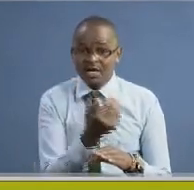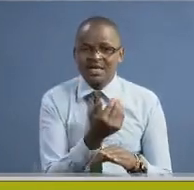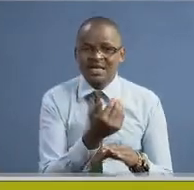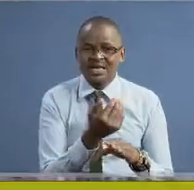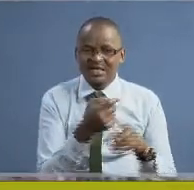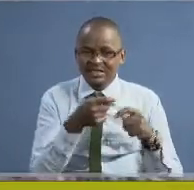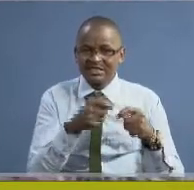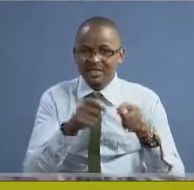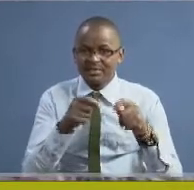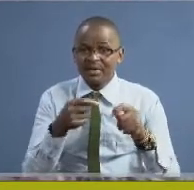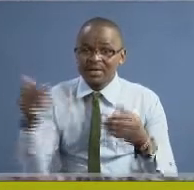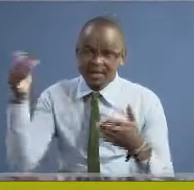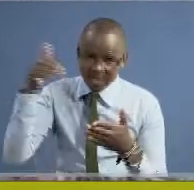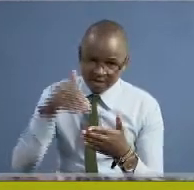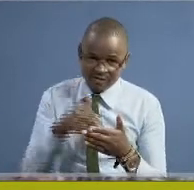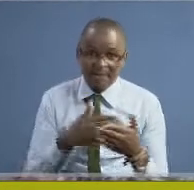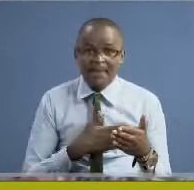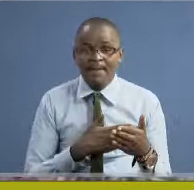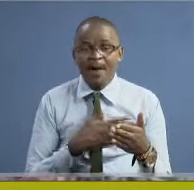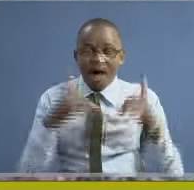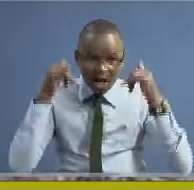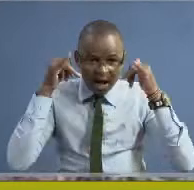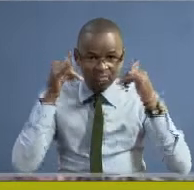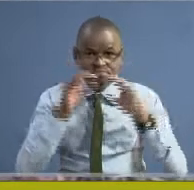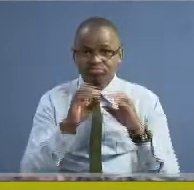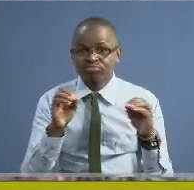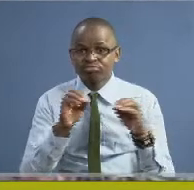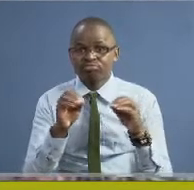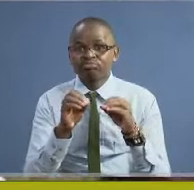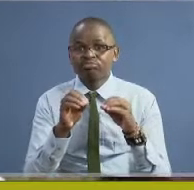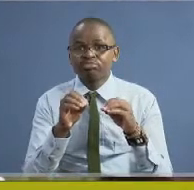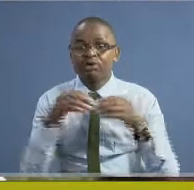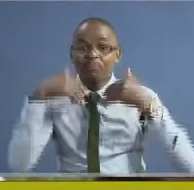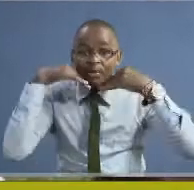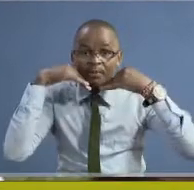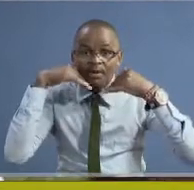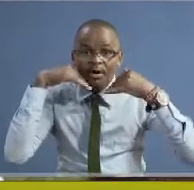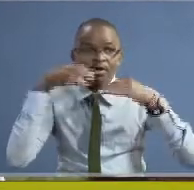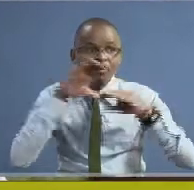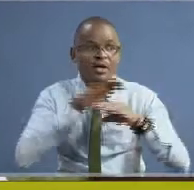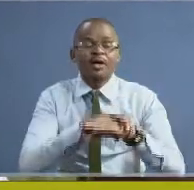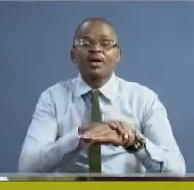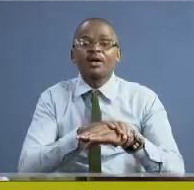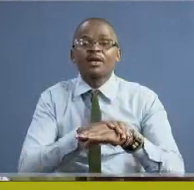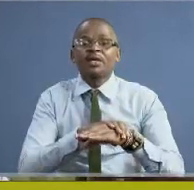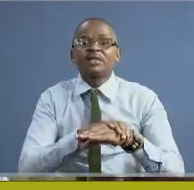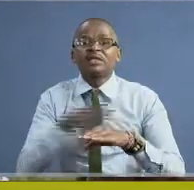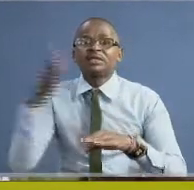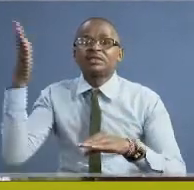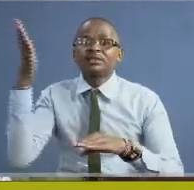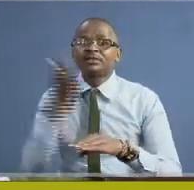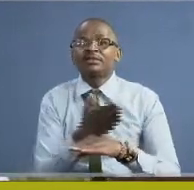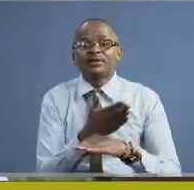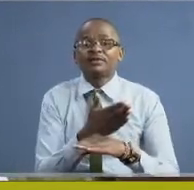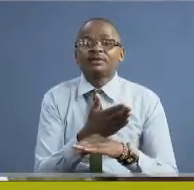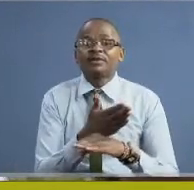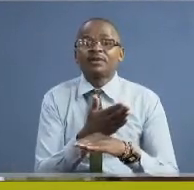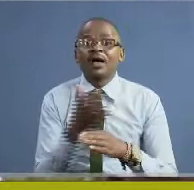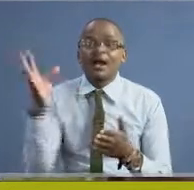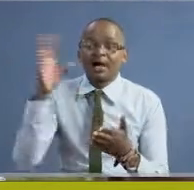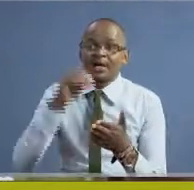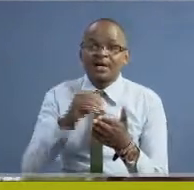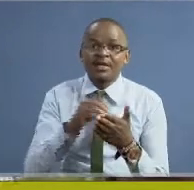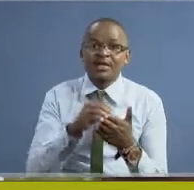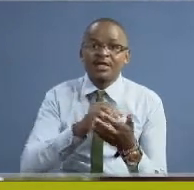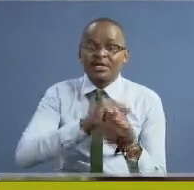yeye. Mimi kufika na umbwa zangu hata umbwa haikukaribia. Na nikafikia hiyo kitu nikaikata panga. Nilipoikata tena